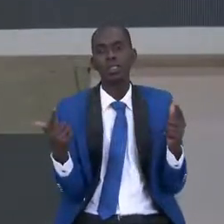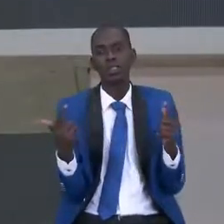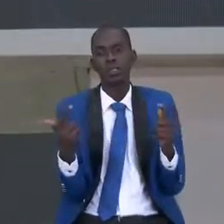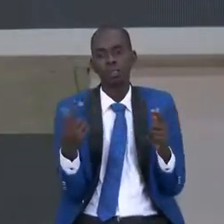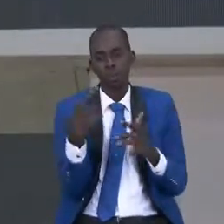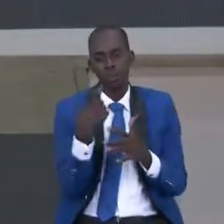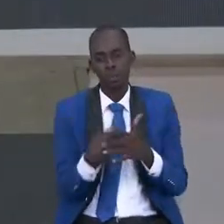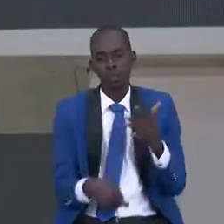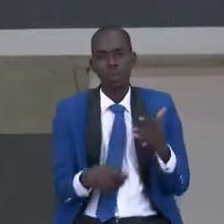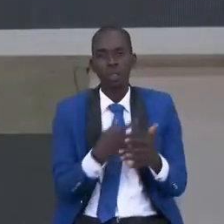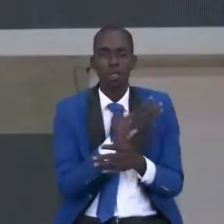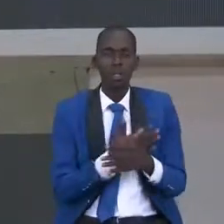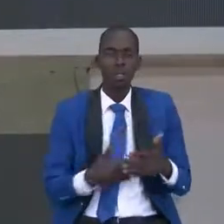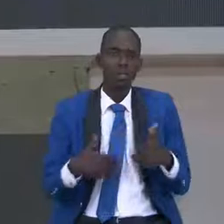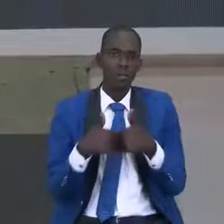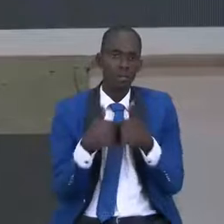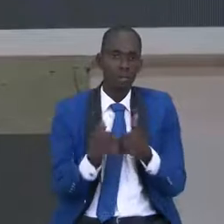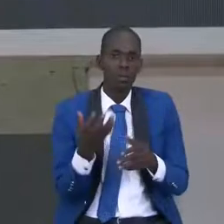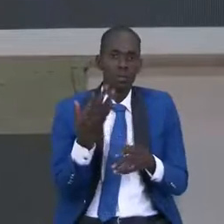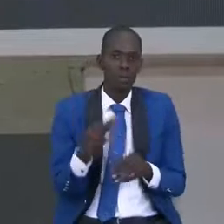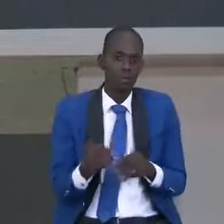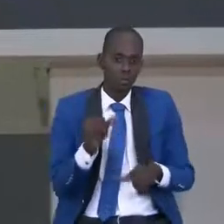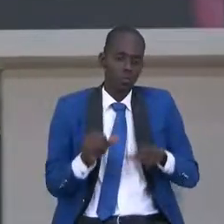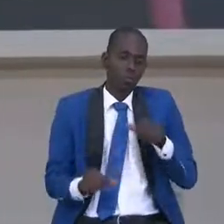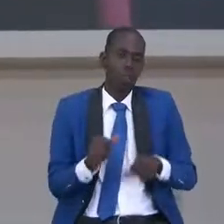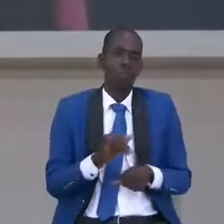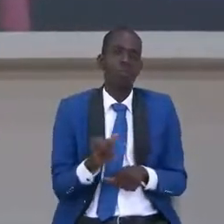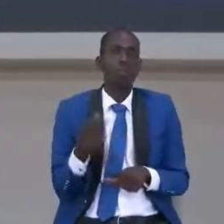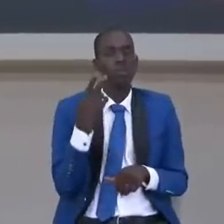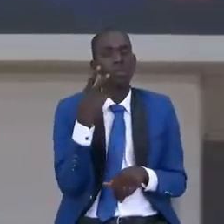de l'incrédulité.